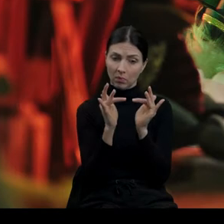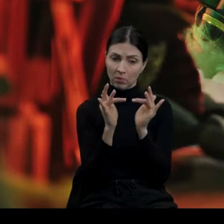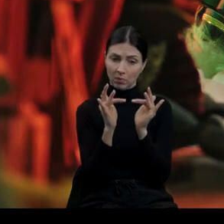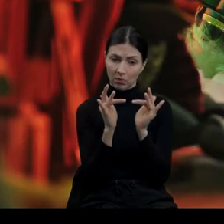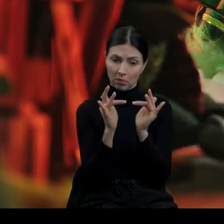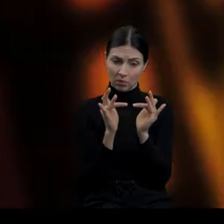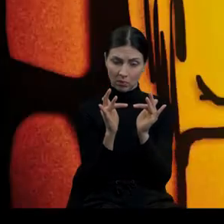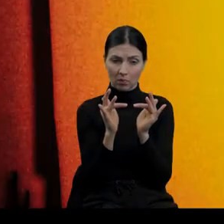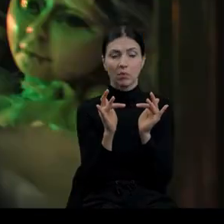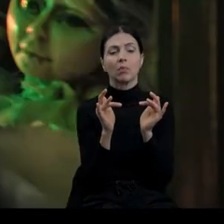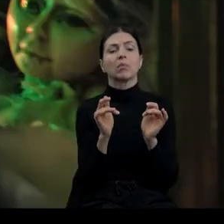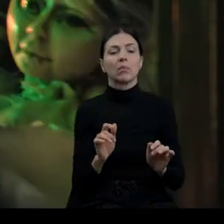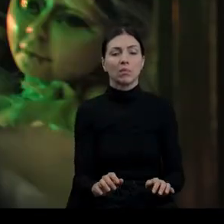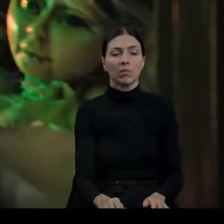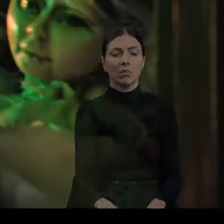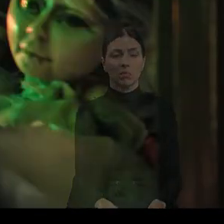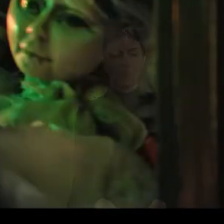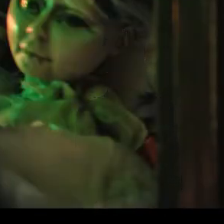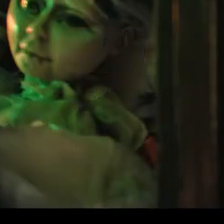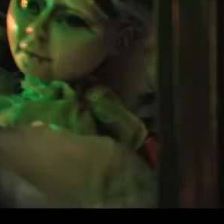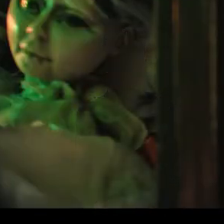ale w jakiejś mierze miałem.